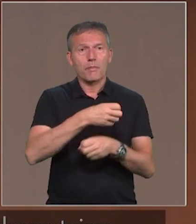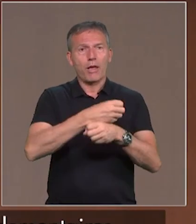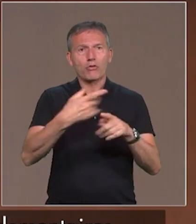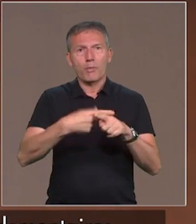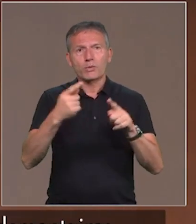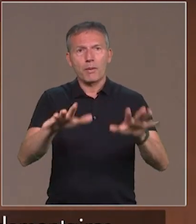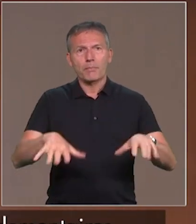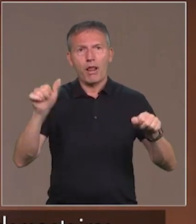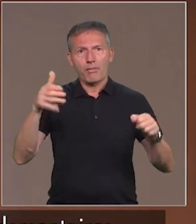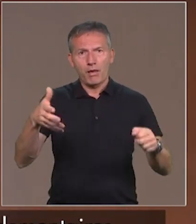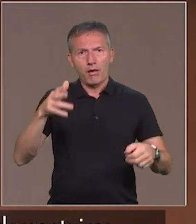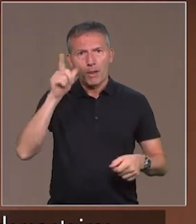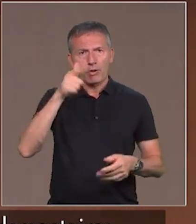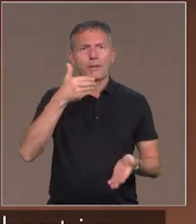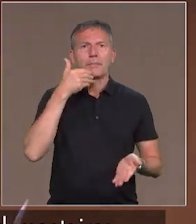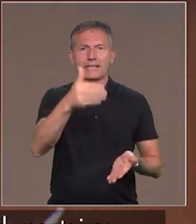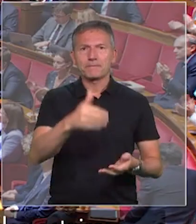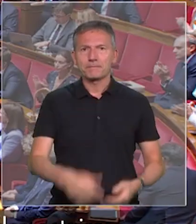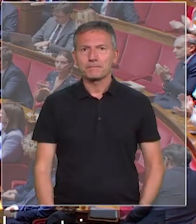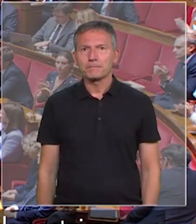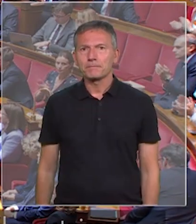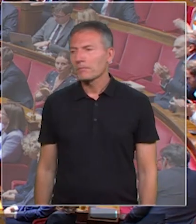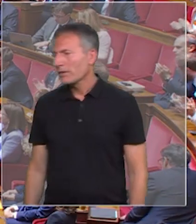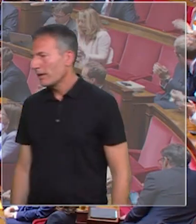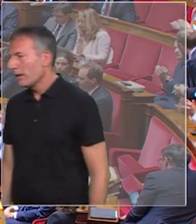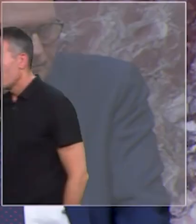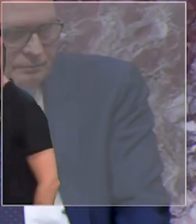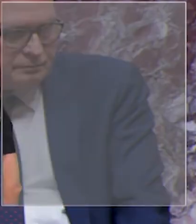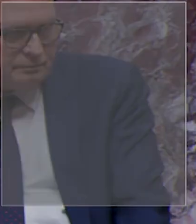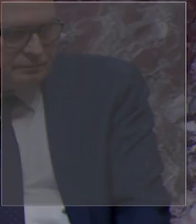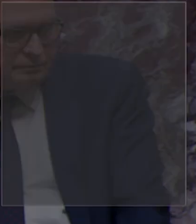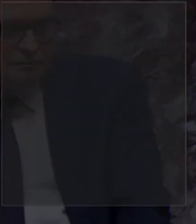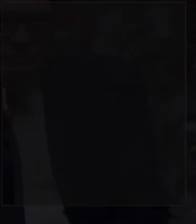les parlementaires de l'arc républicain. Je vous remercie. Merci beaucoup, Madame la Première ministre.